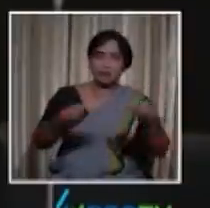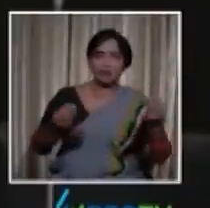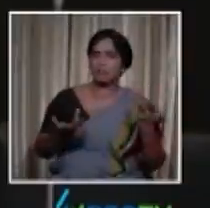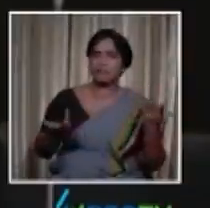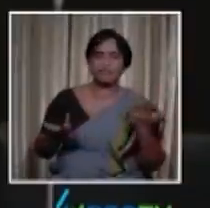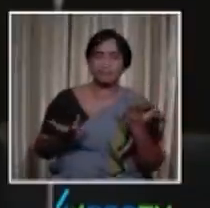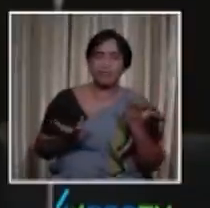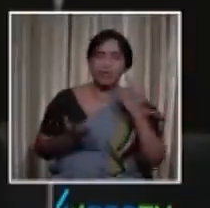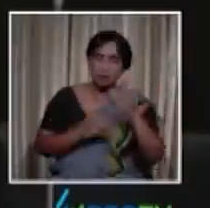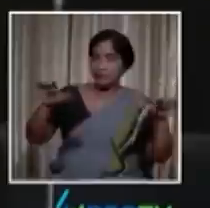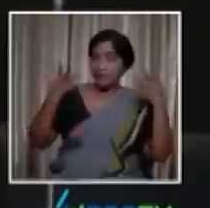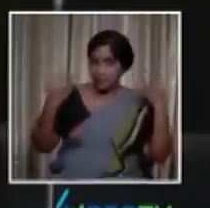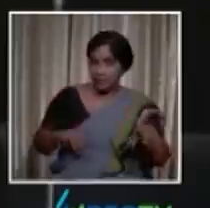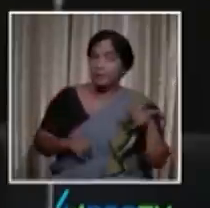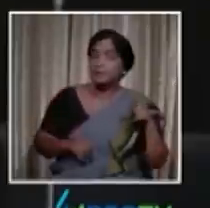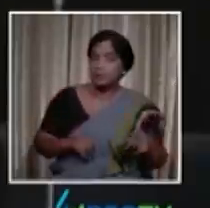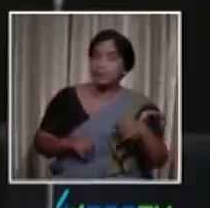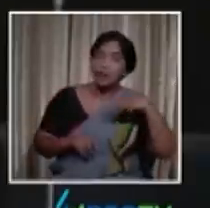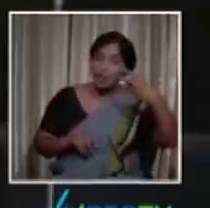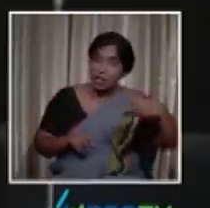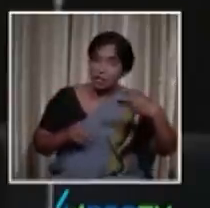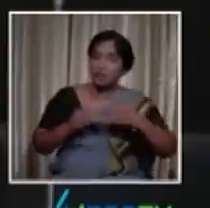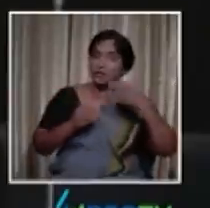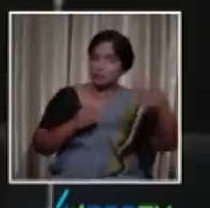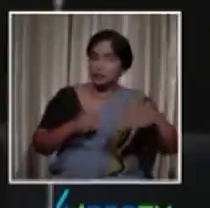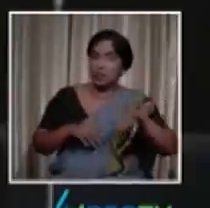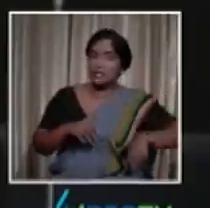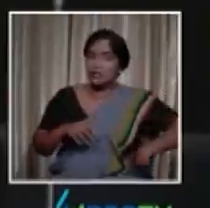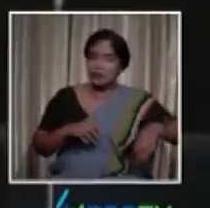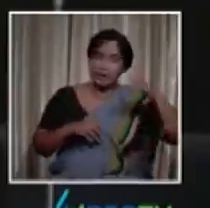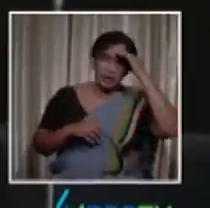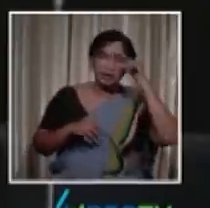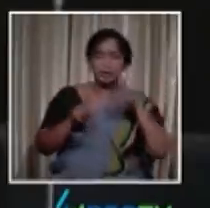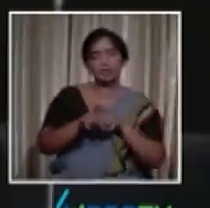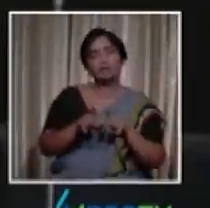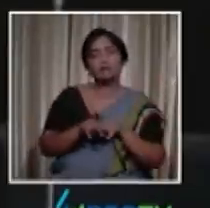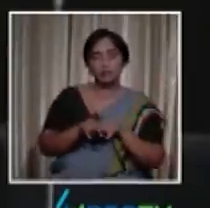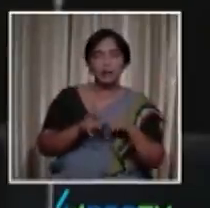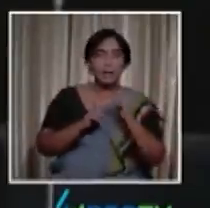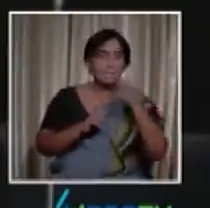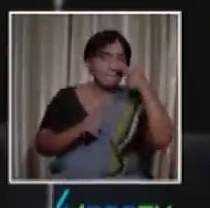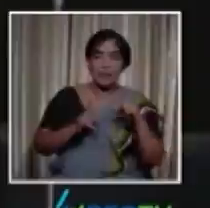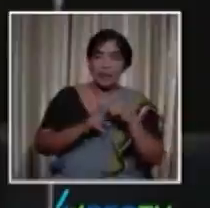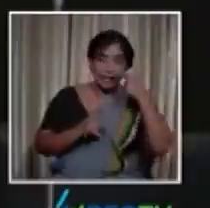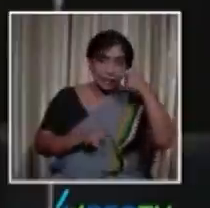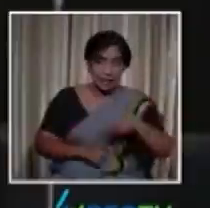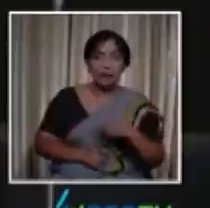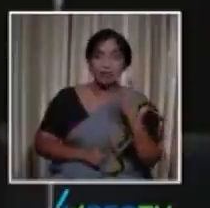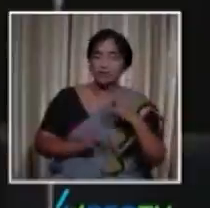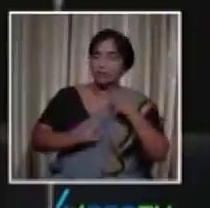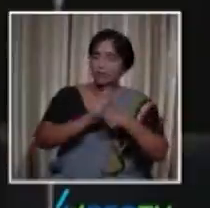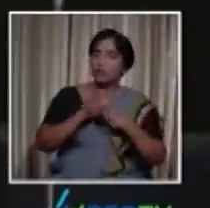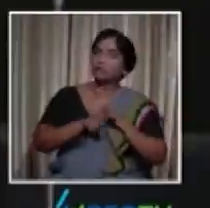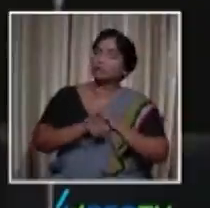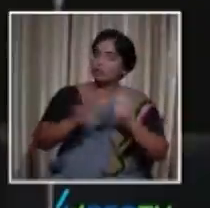තාමත්ම සීමිත තිබෙන තොගත් එක්ක එතන දවස් 3ක් විතර යනවා ඒ නිසා සෙනසුරාදා ඉරිදා වගේ වෙනකට තමයි අපිට පෙට්‍රල් ඩීසල් කියන දෙක සමස්ත වශයෙන් දෙන්න පුළුවන්